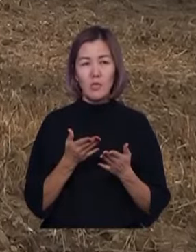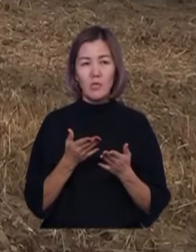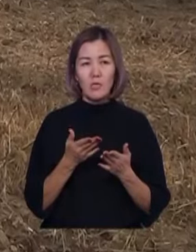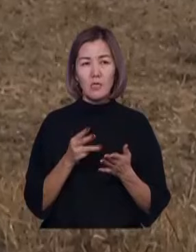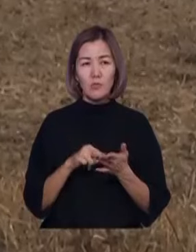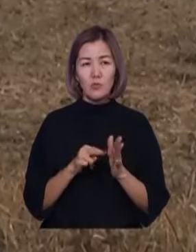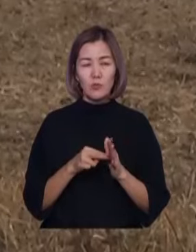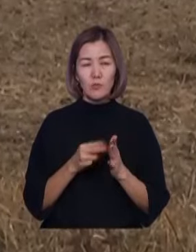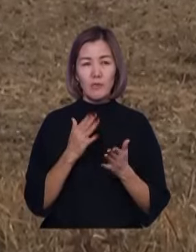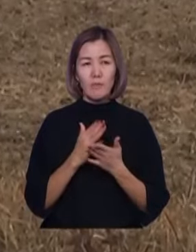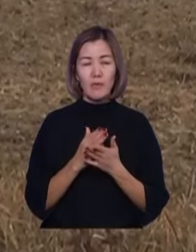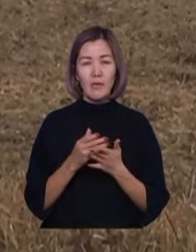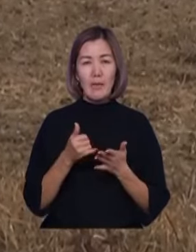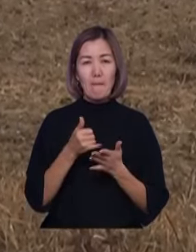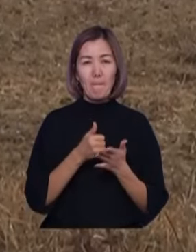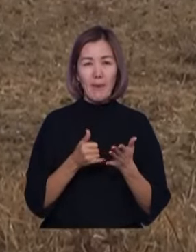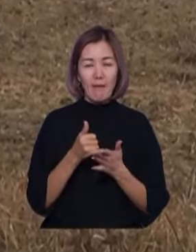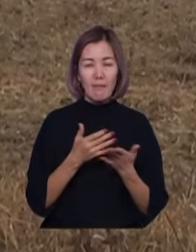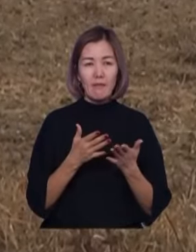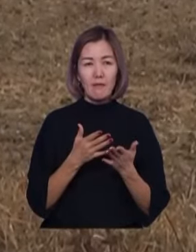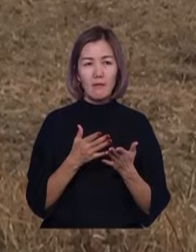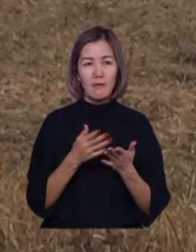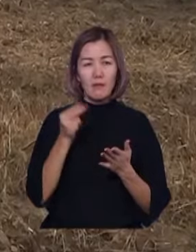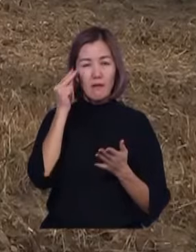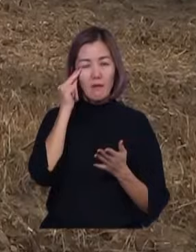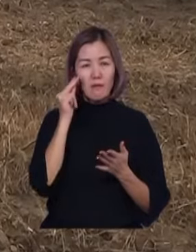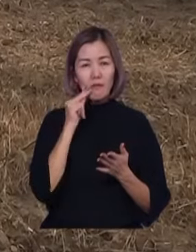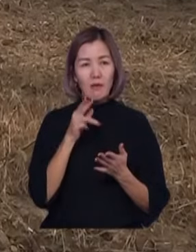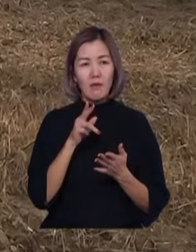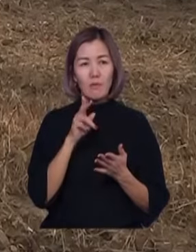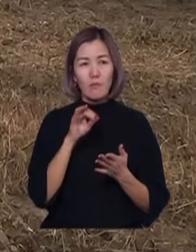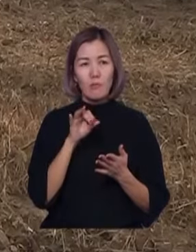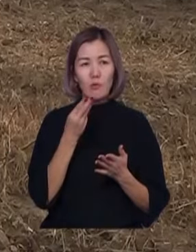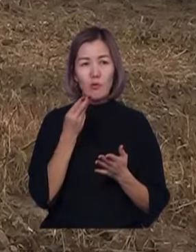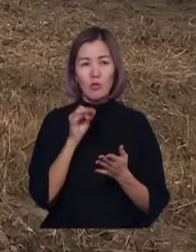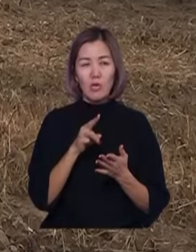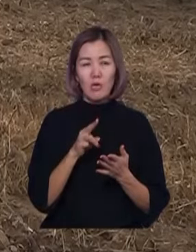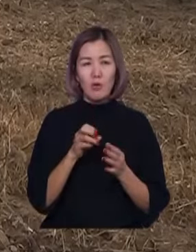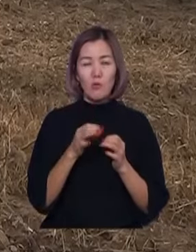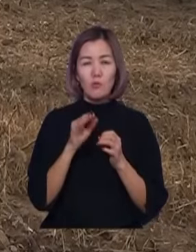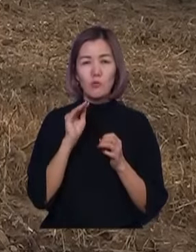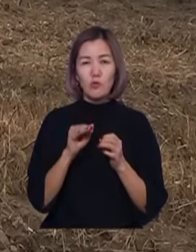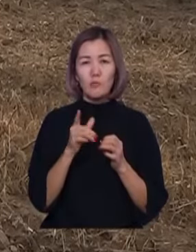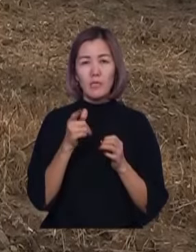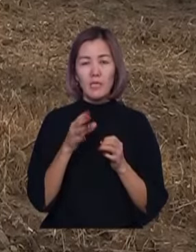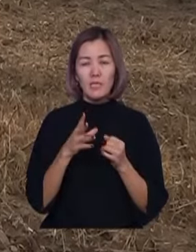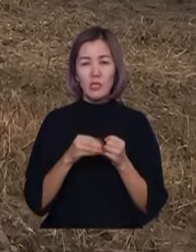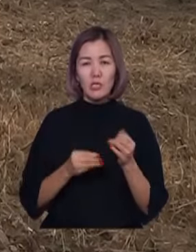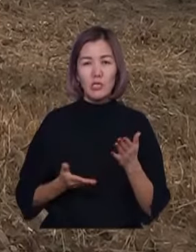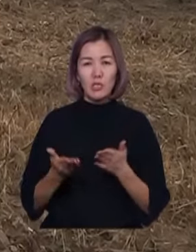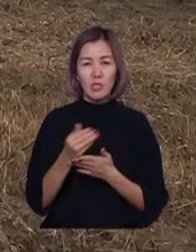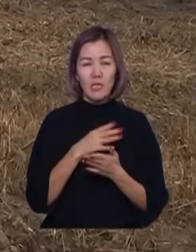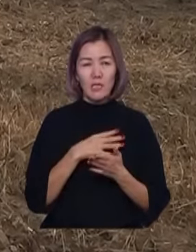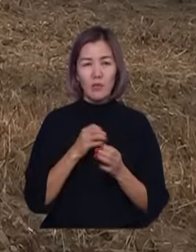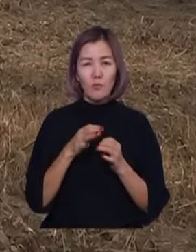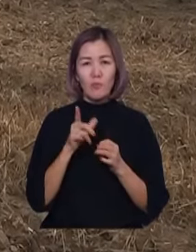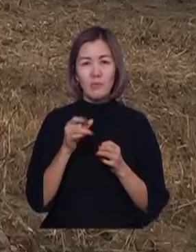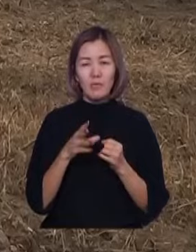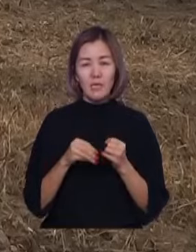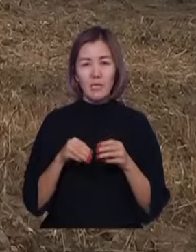болжам бар. Майлы дақылдардың ішінде Қытай бұршағы 13500 гектар жиналды. Себілгені сол 15 000